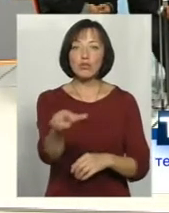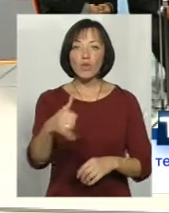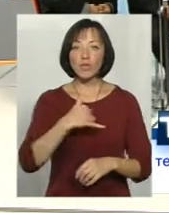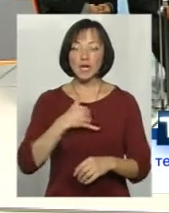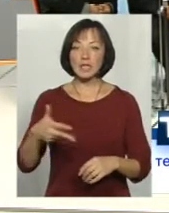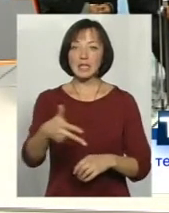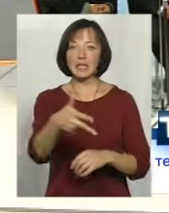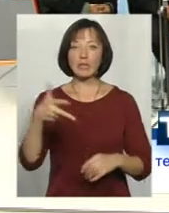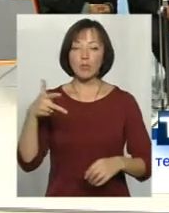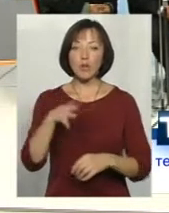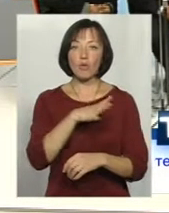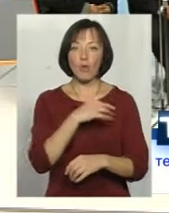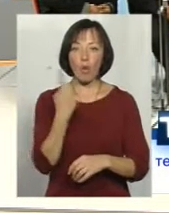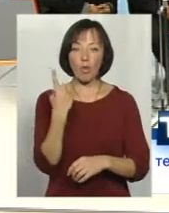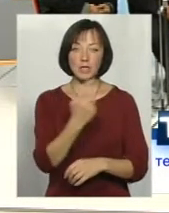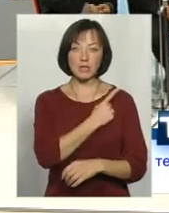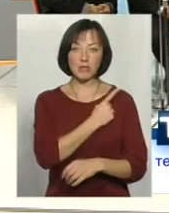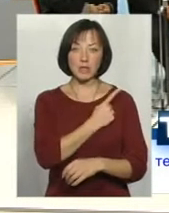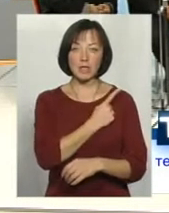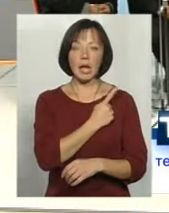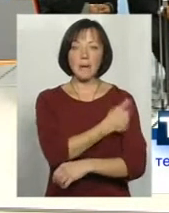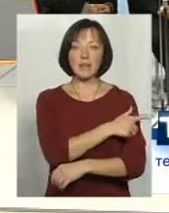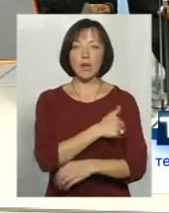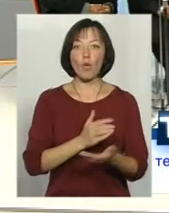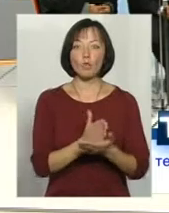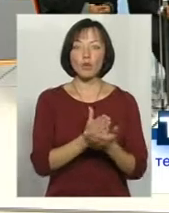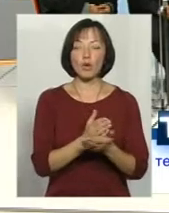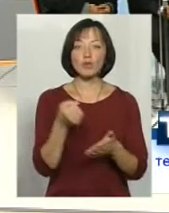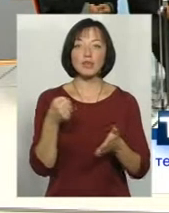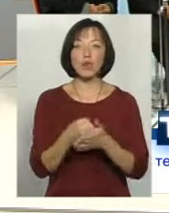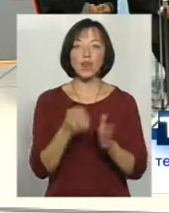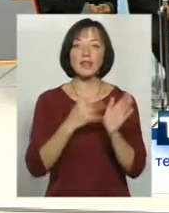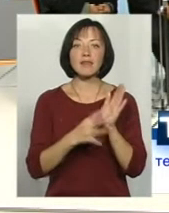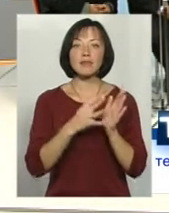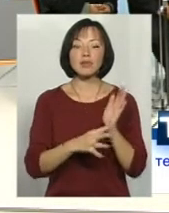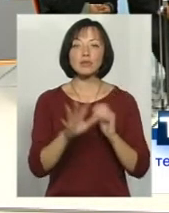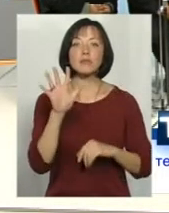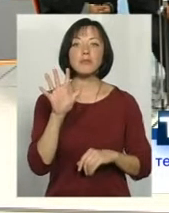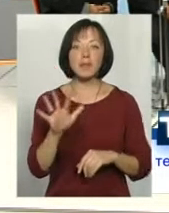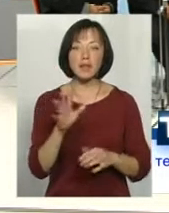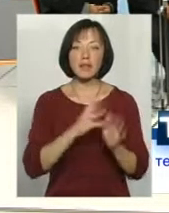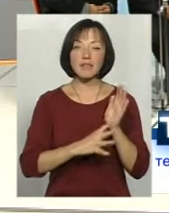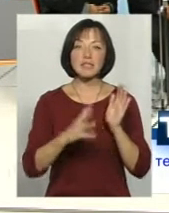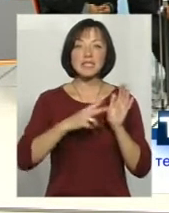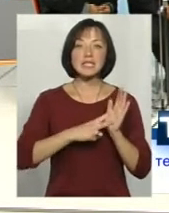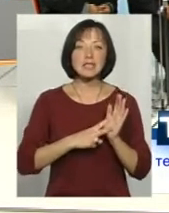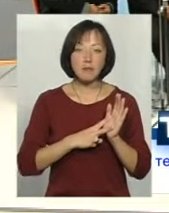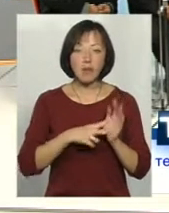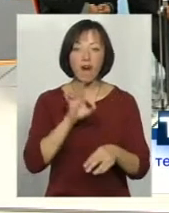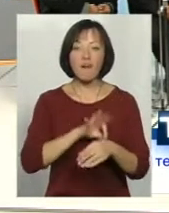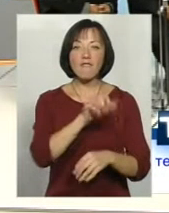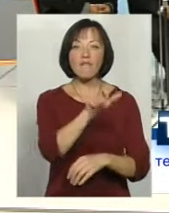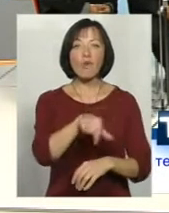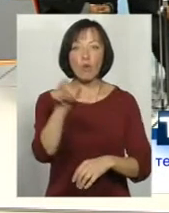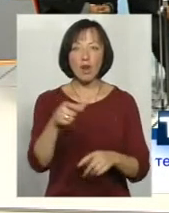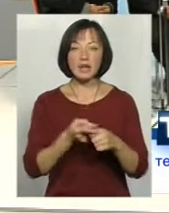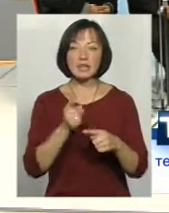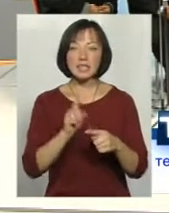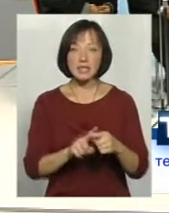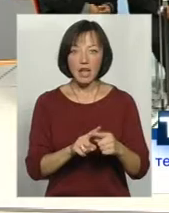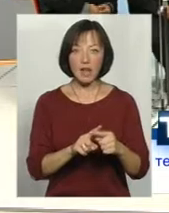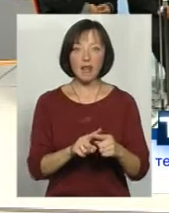третьому поверсі був один пост, одна медсестричка обслуговувала до 95-97 хворих. Це при